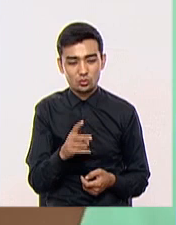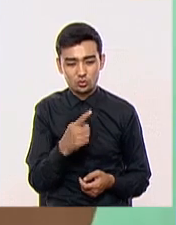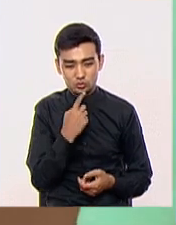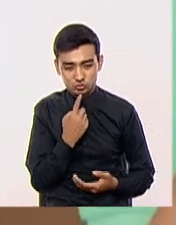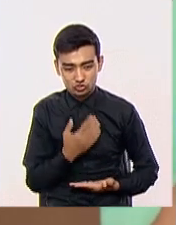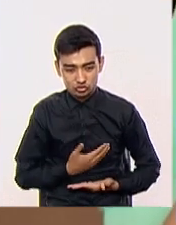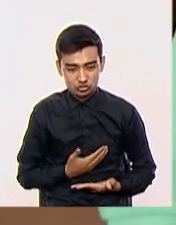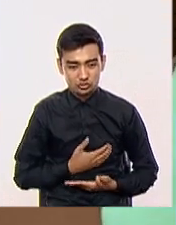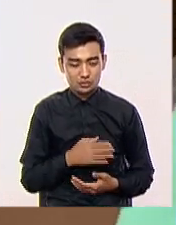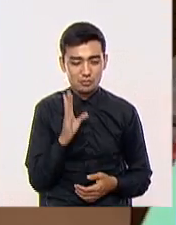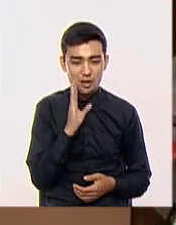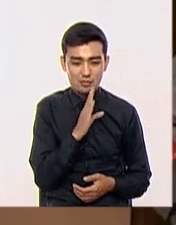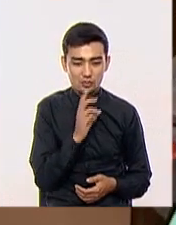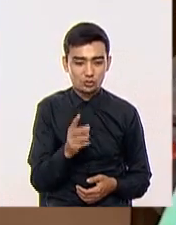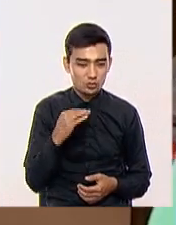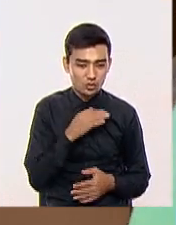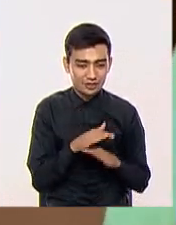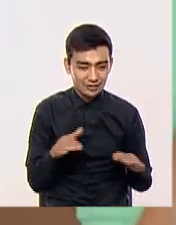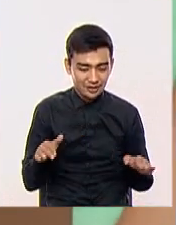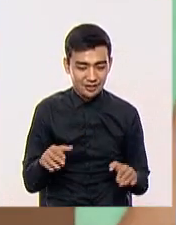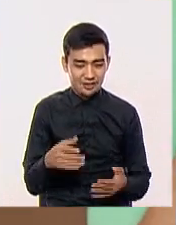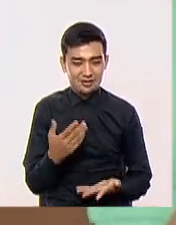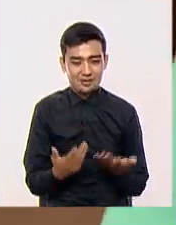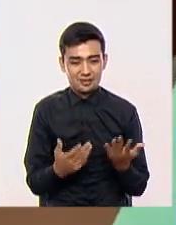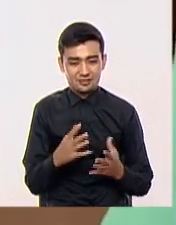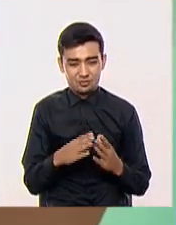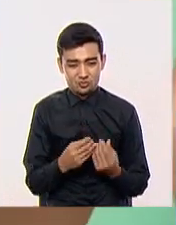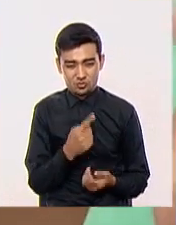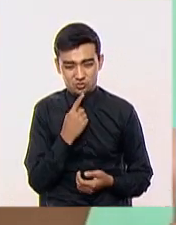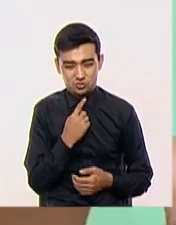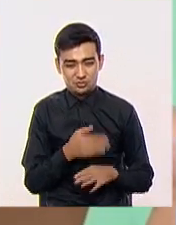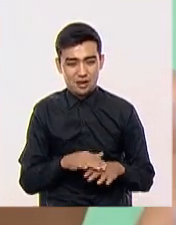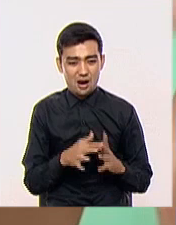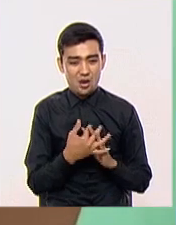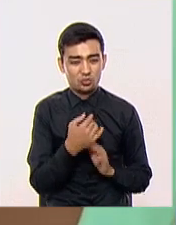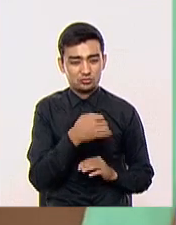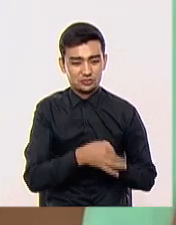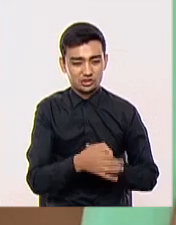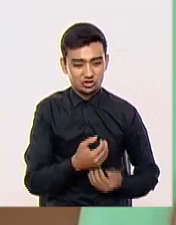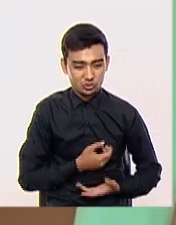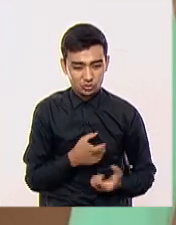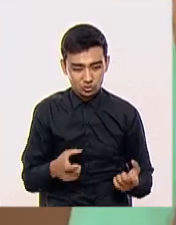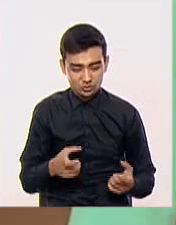Жетім-жесір, көп балалы ана, әтпесе ауылда істейтін ағайынға